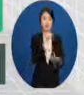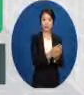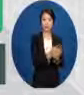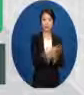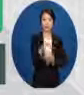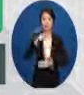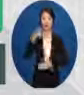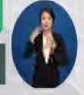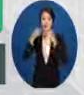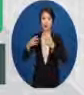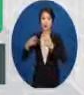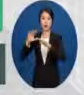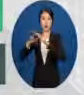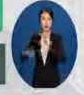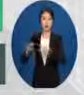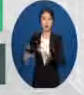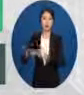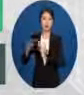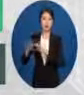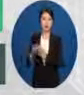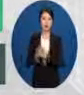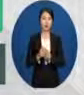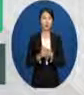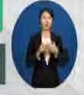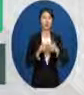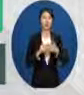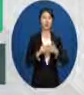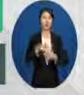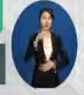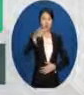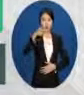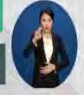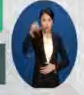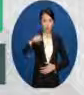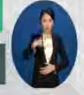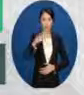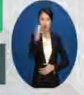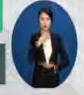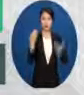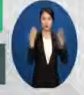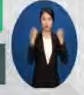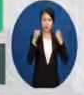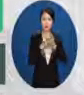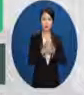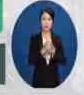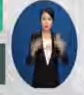천안시 동남구는 6월부터 동남구청 홈페이지에 육아용품 나눔방을 개설하여 운영합니다.